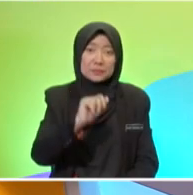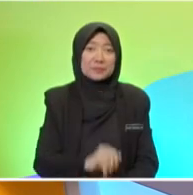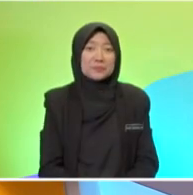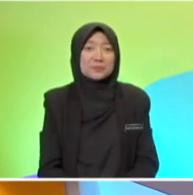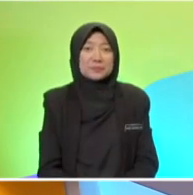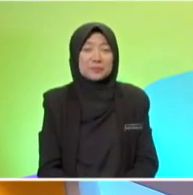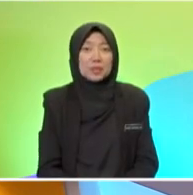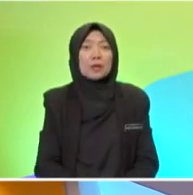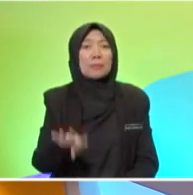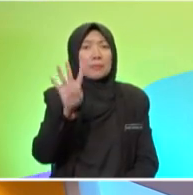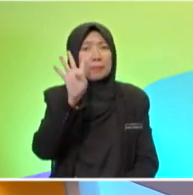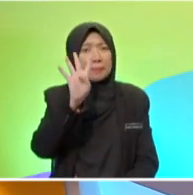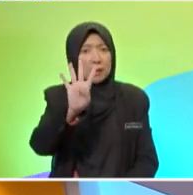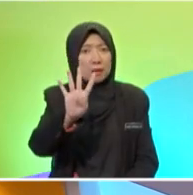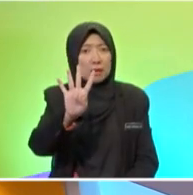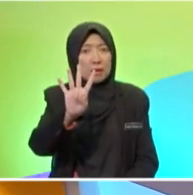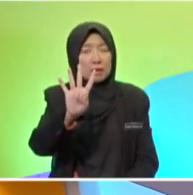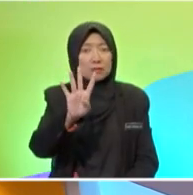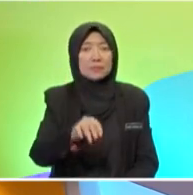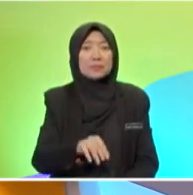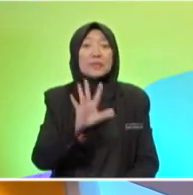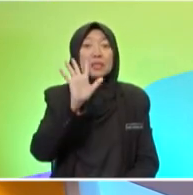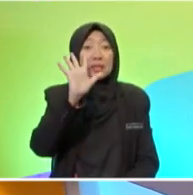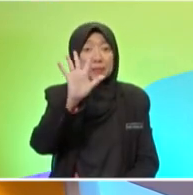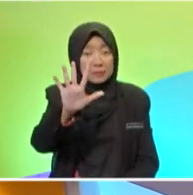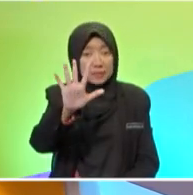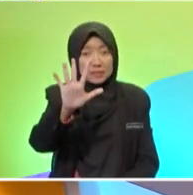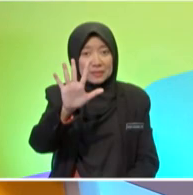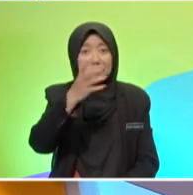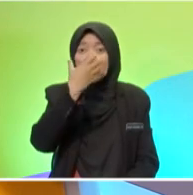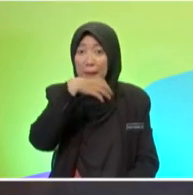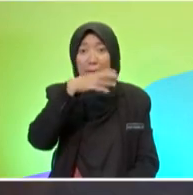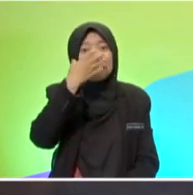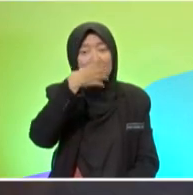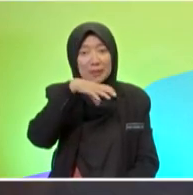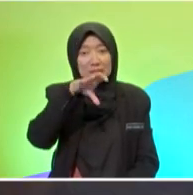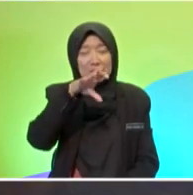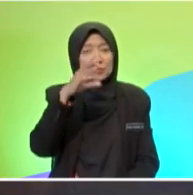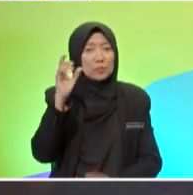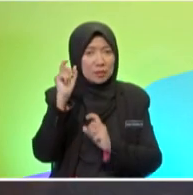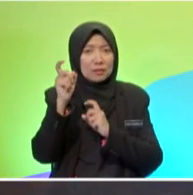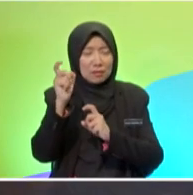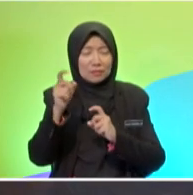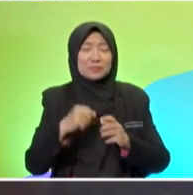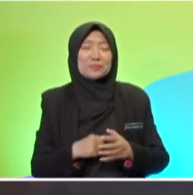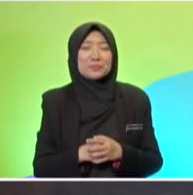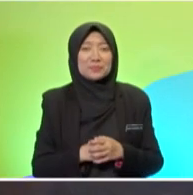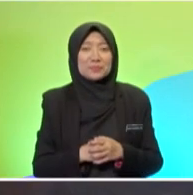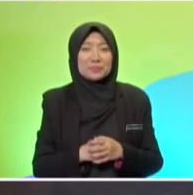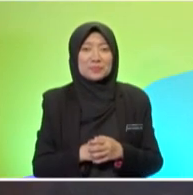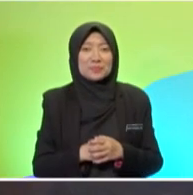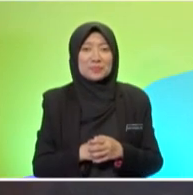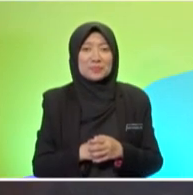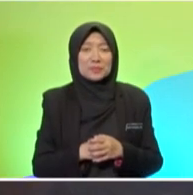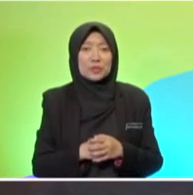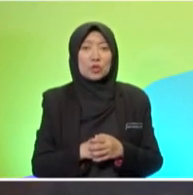cikgu 4 dan juga 5. Okey, nampaknya kalau Kak Mira tengok dan murid-murid